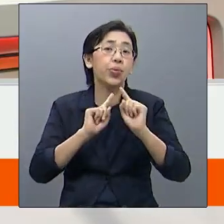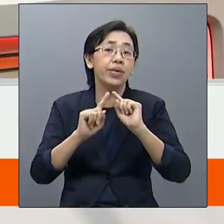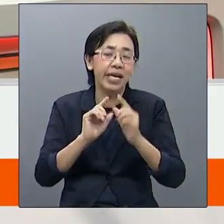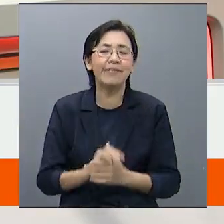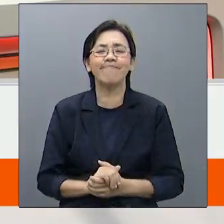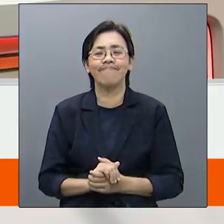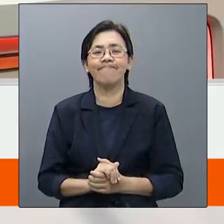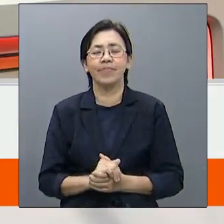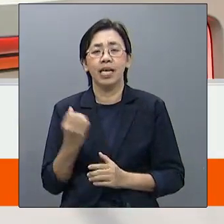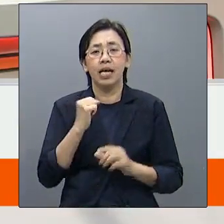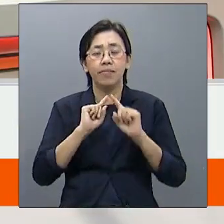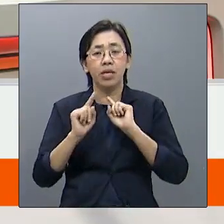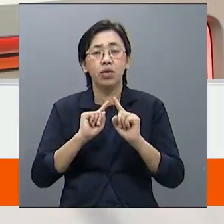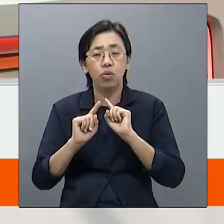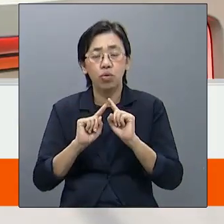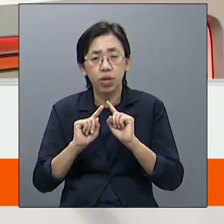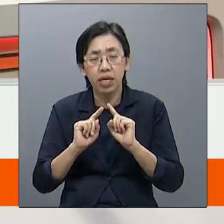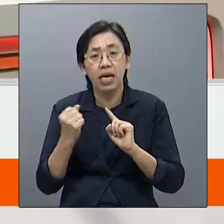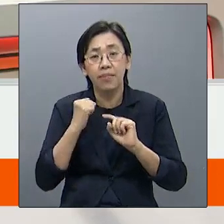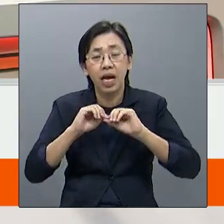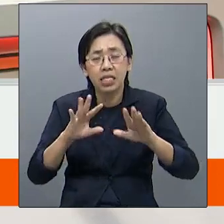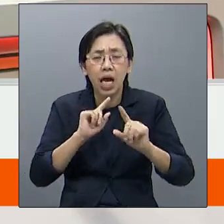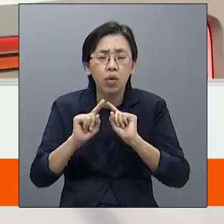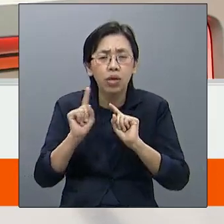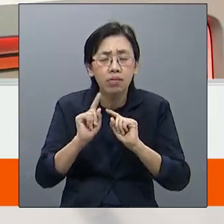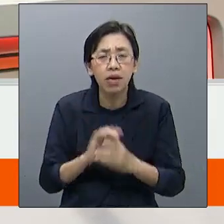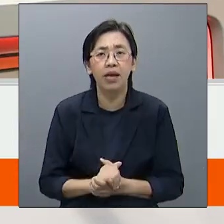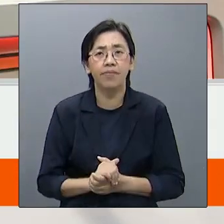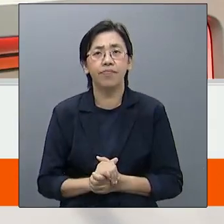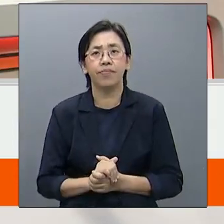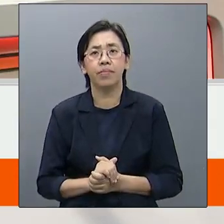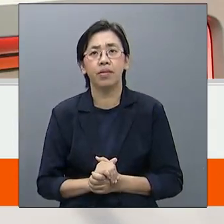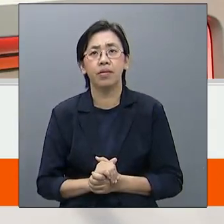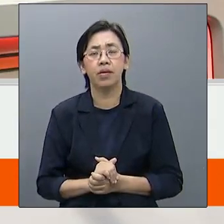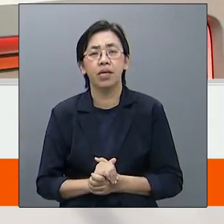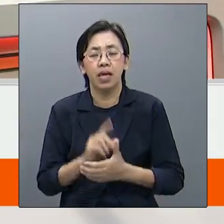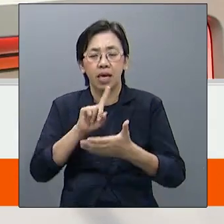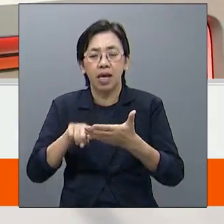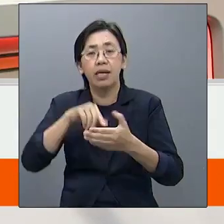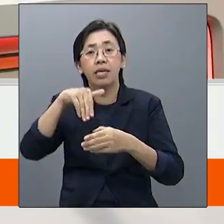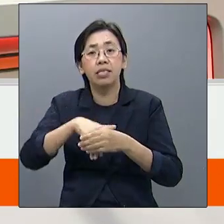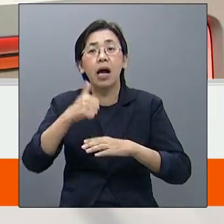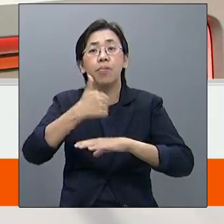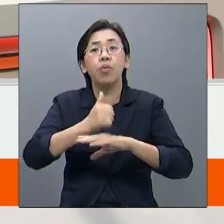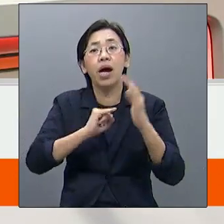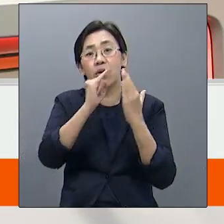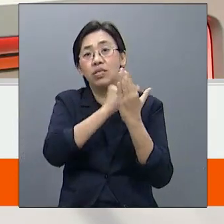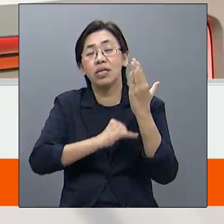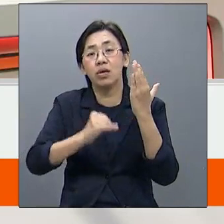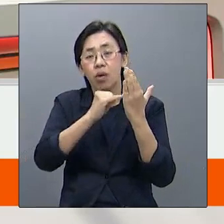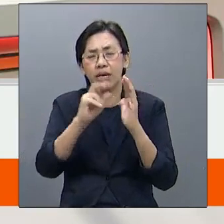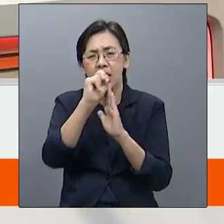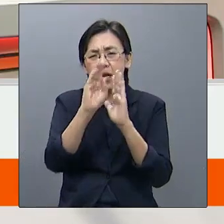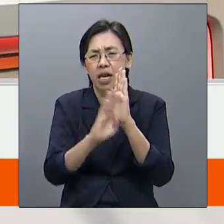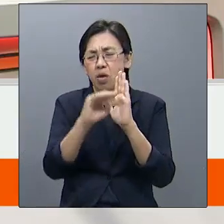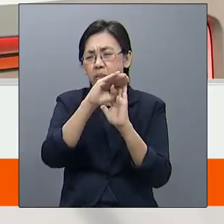มีการพูดถึง แล้วกอยากใหเกิดขึ้นกคือเรื่องการเลือกผู้วา้วยแต่ระกฏวาน Estado อาจจะเป็ล